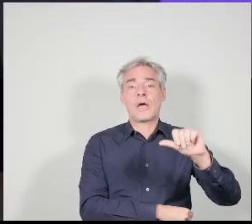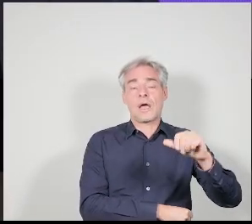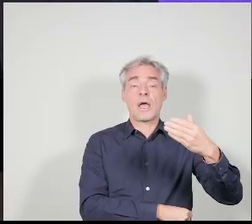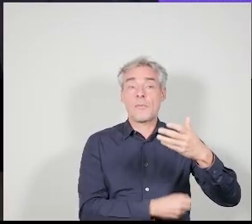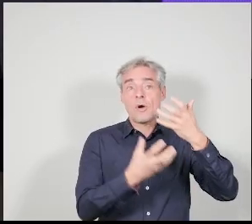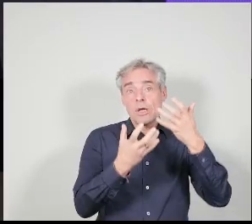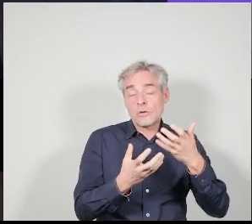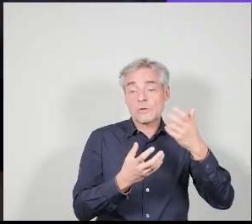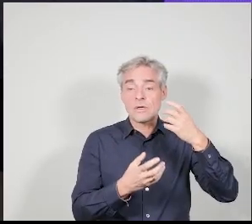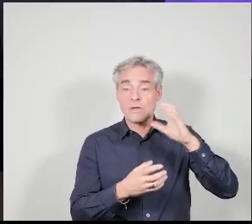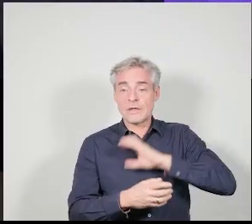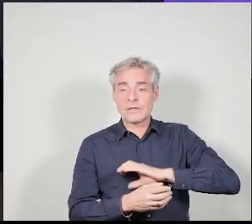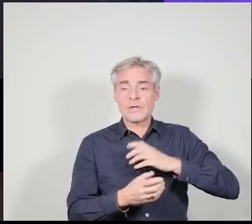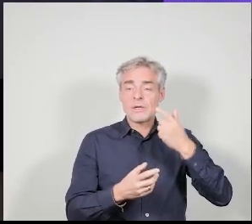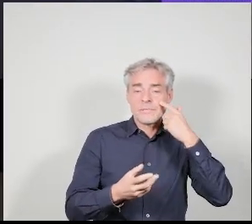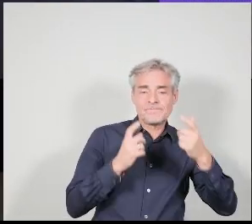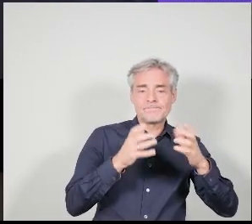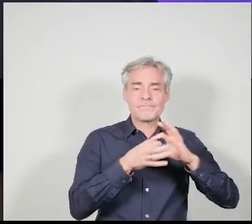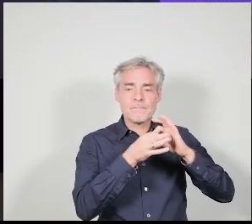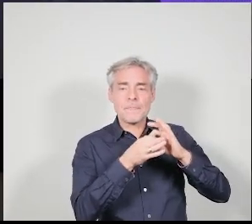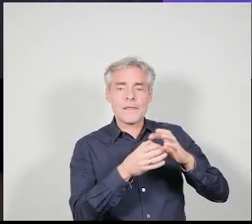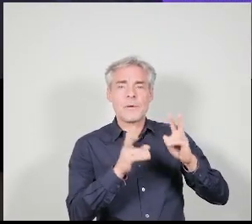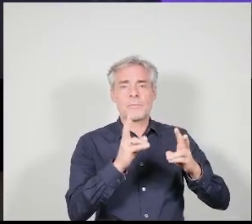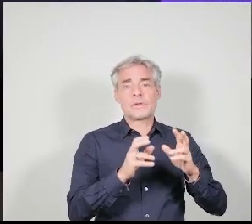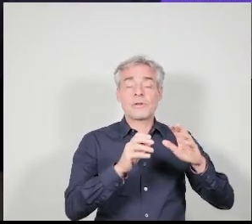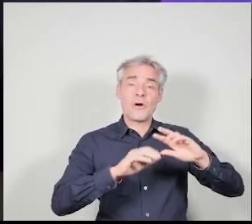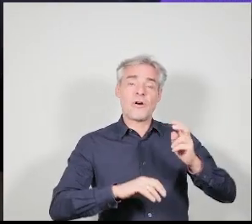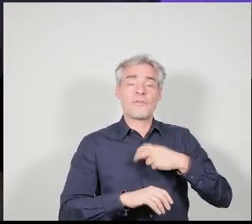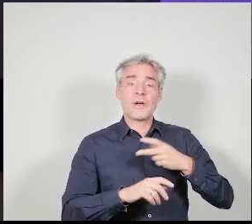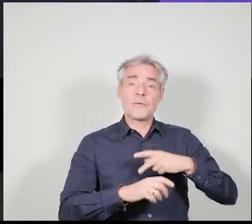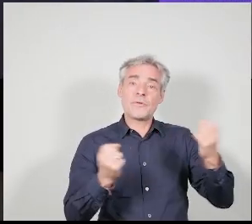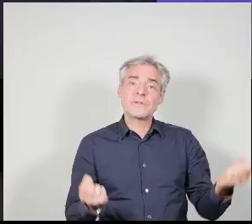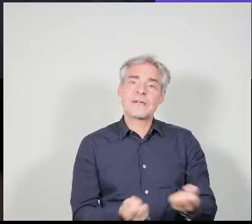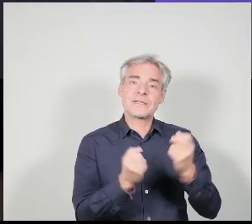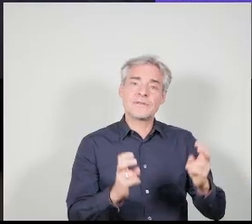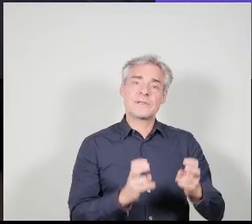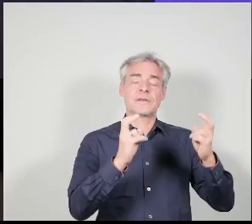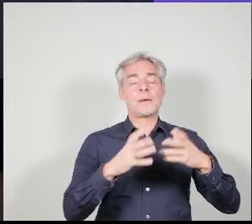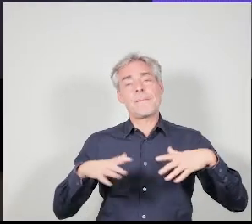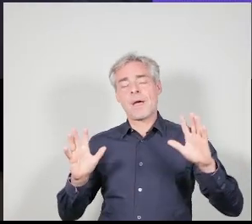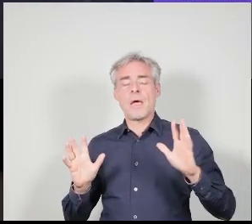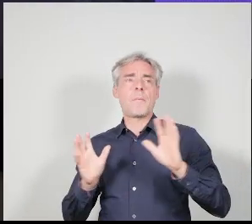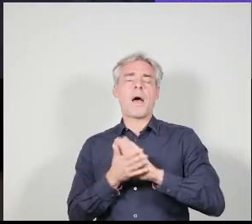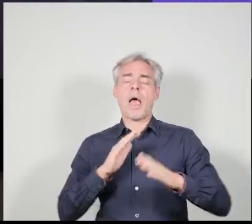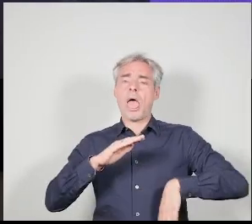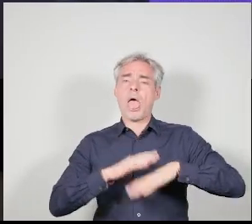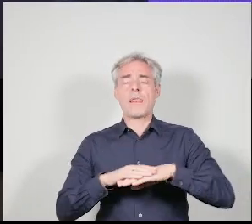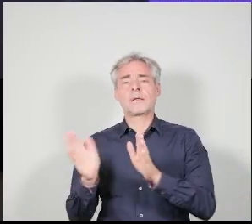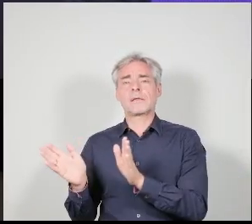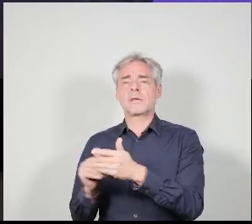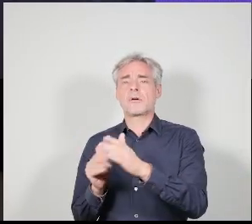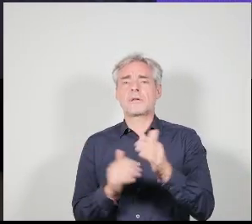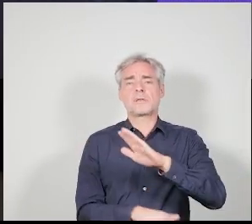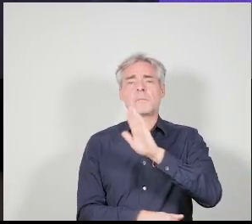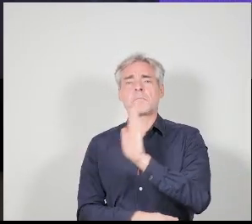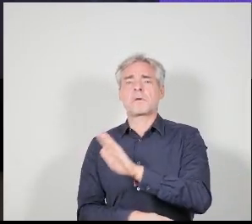ce qu'on a recherché là, dans ce rapport-là, sur le fait de pouvoir avoir plus d'activités et sans se restreindre à des catégories très